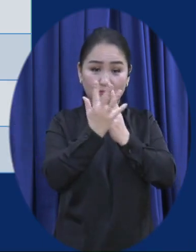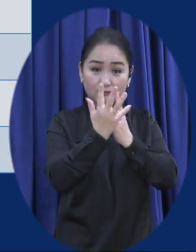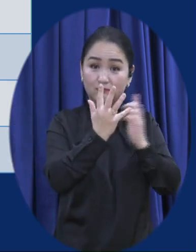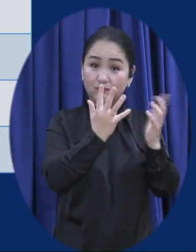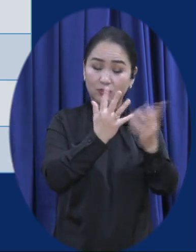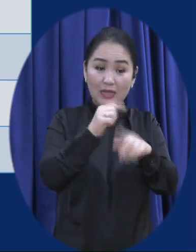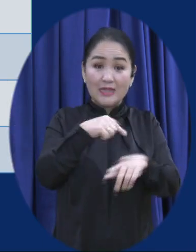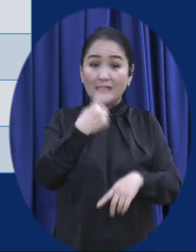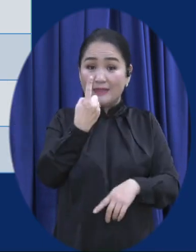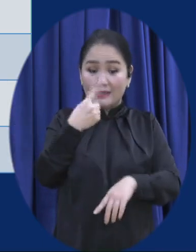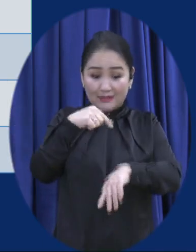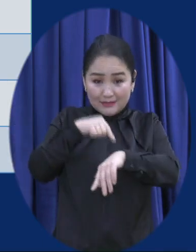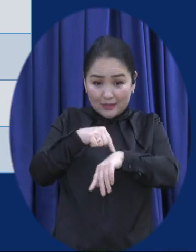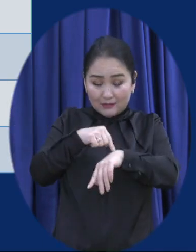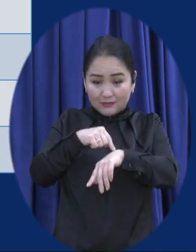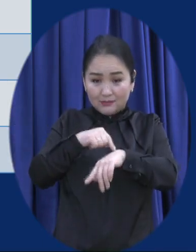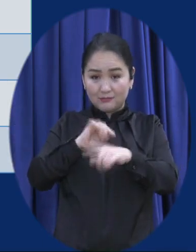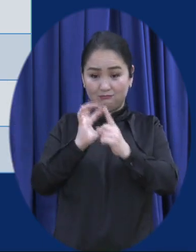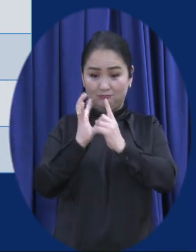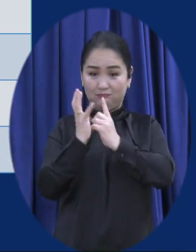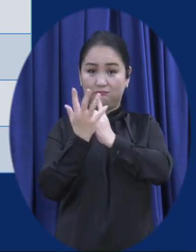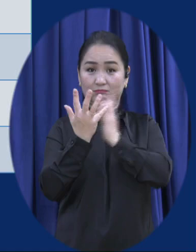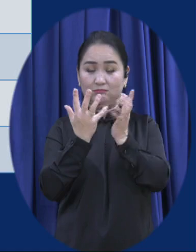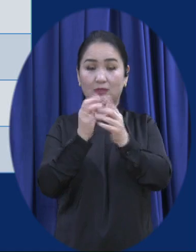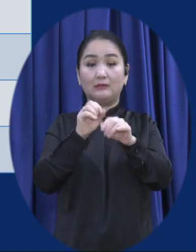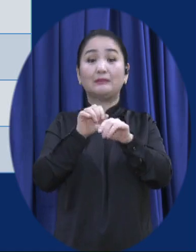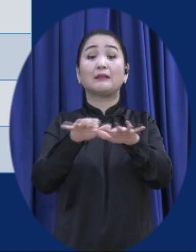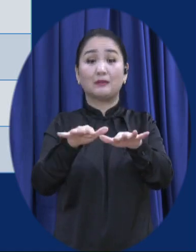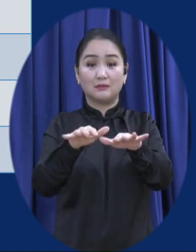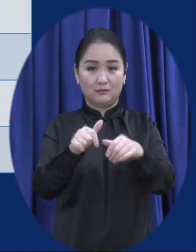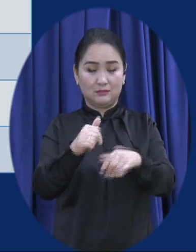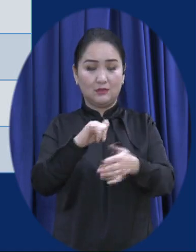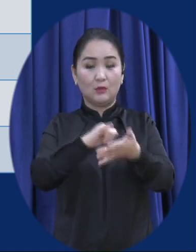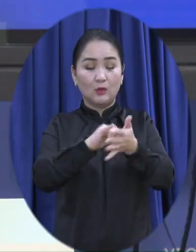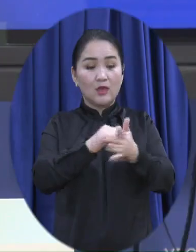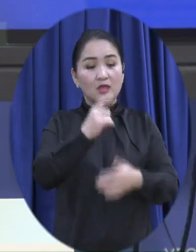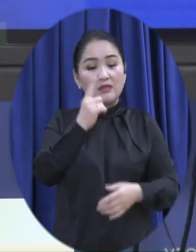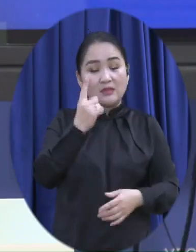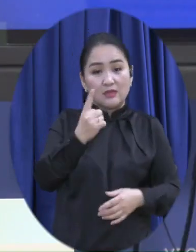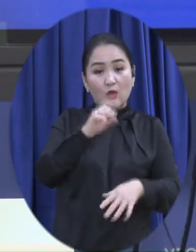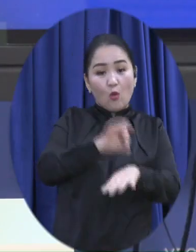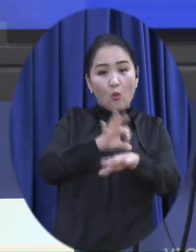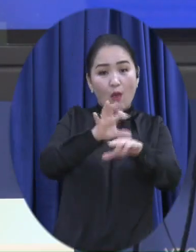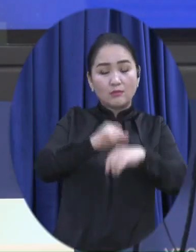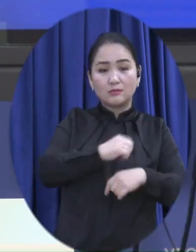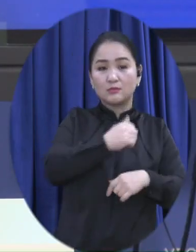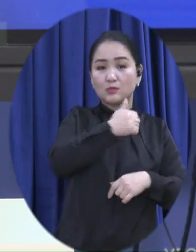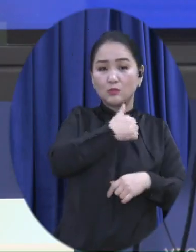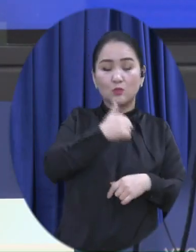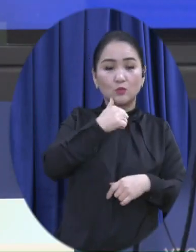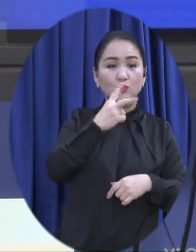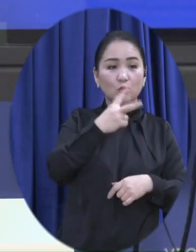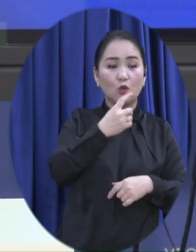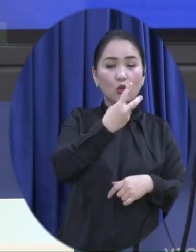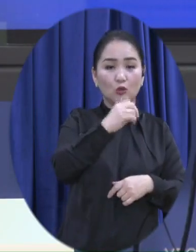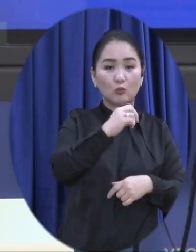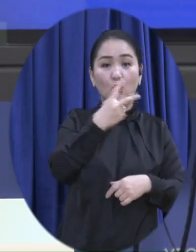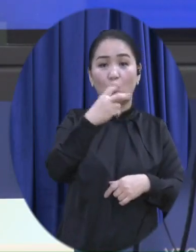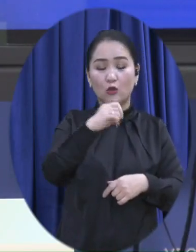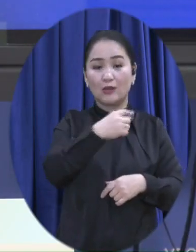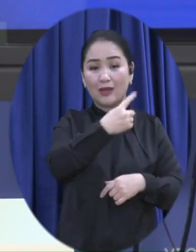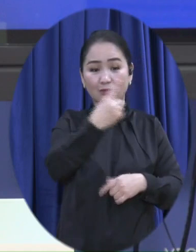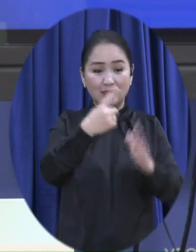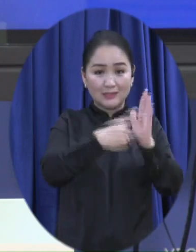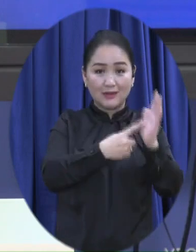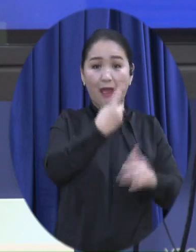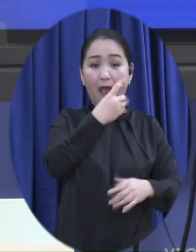гэсэн. Өөрөөр хэлбэл халдварын эхний нууцын хугацаа бол одоо 2020 оны 11-р сарын 10-наас эхлээд өнөөдрийг